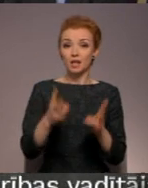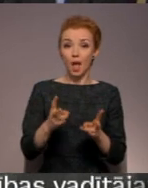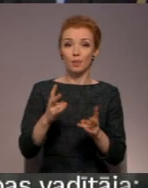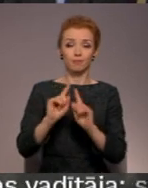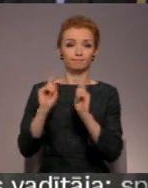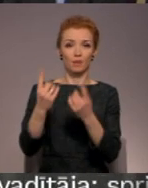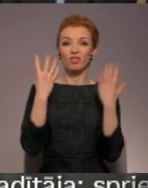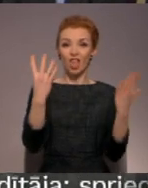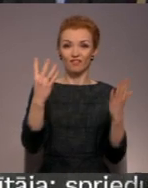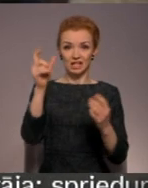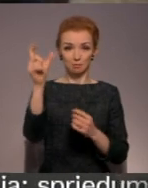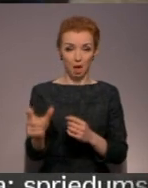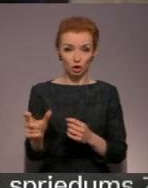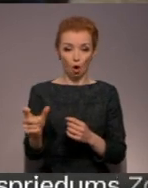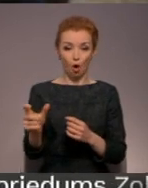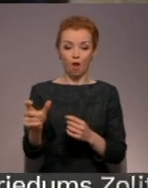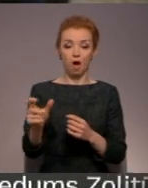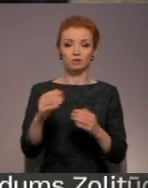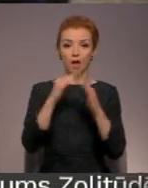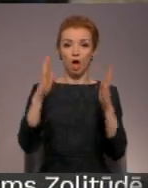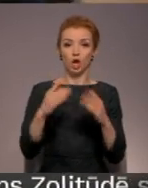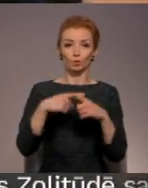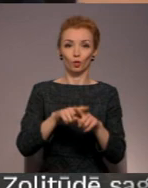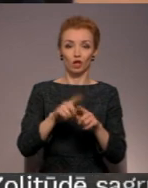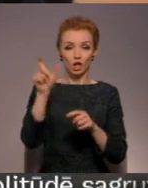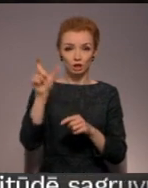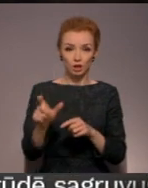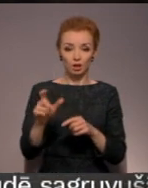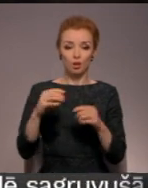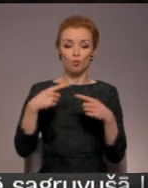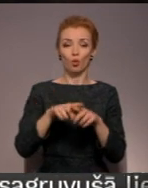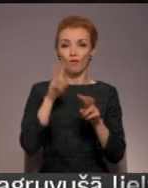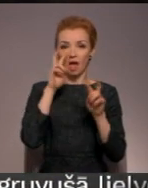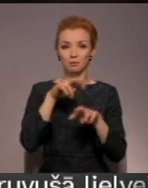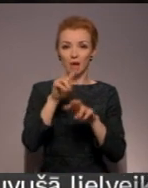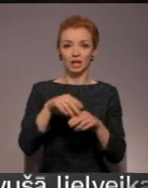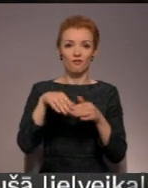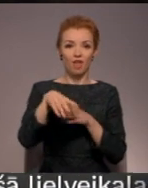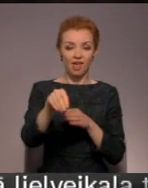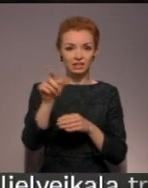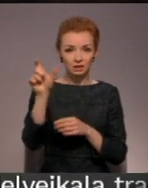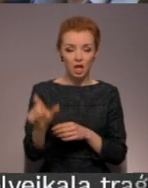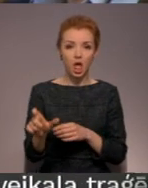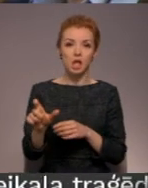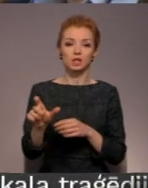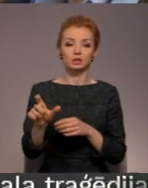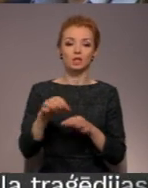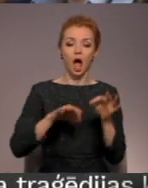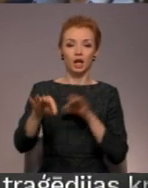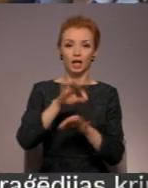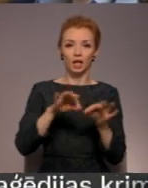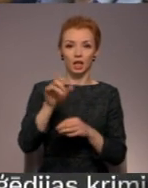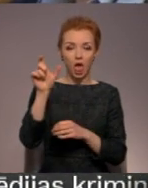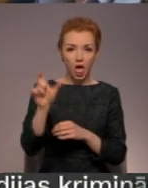9 fiziskās personas, ēkas būvinženieris Ivars Sergets, veikala būvekspertīzes veicējs Andris Gulbis, arhitekts